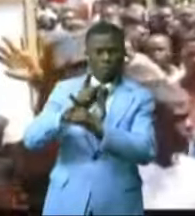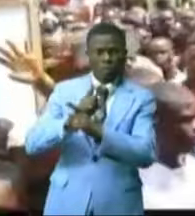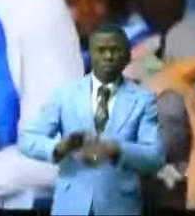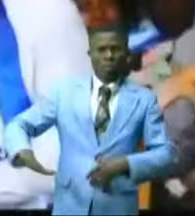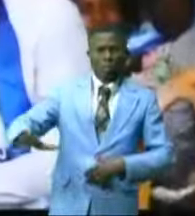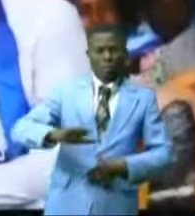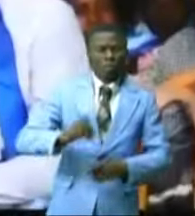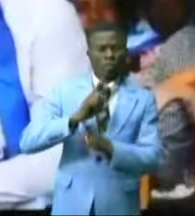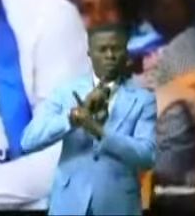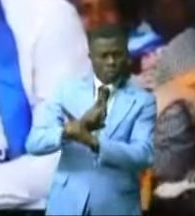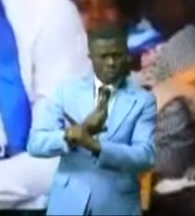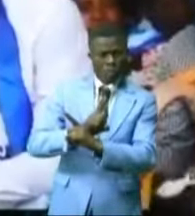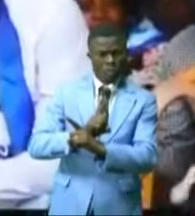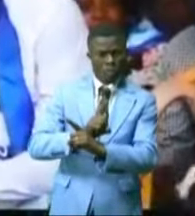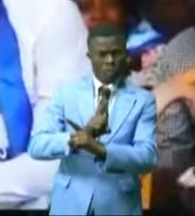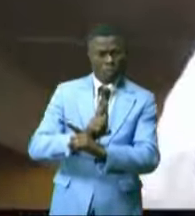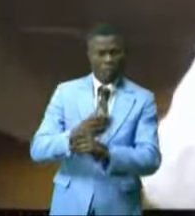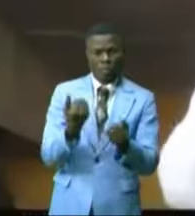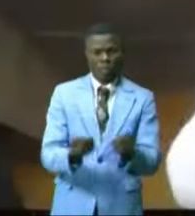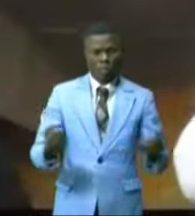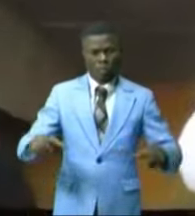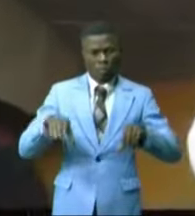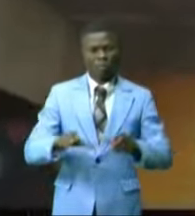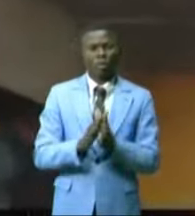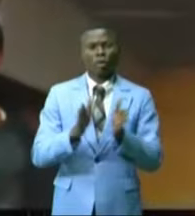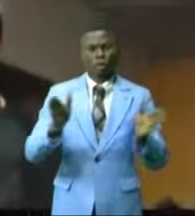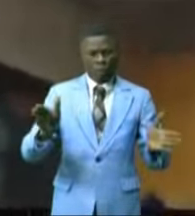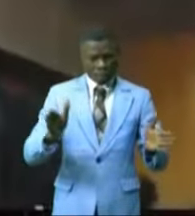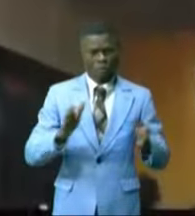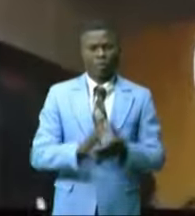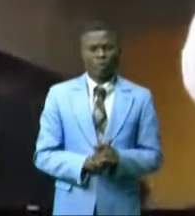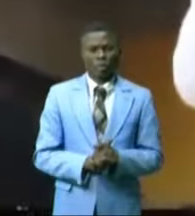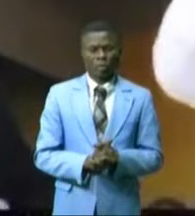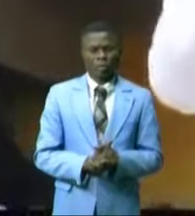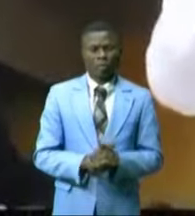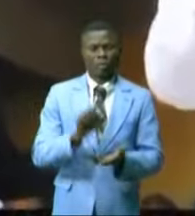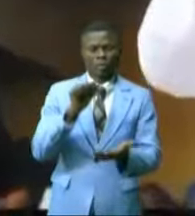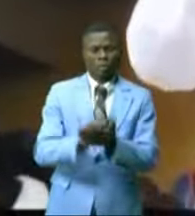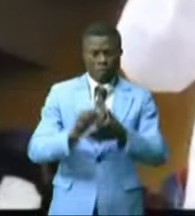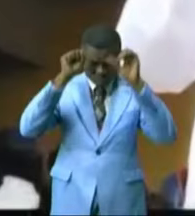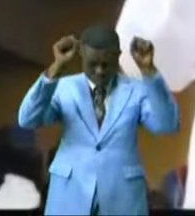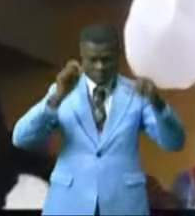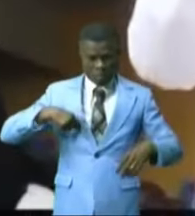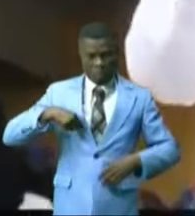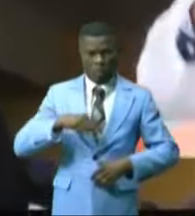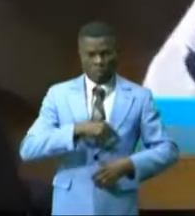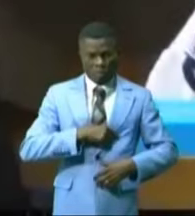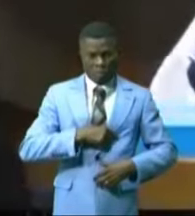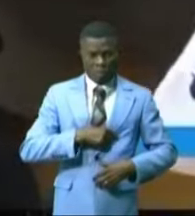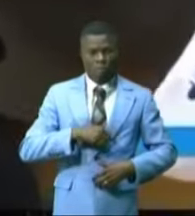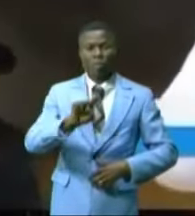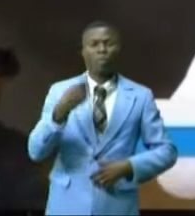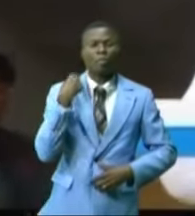fait défense, Yaban Nanyo sur la Congo. Et Zali, président Nabisso.